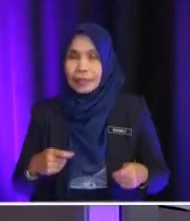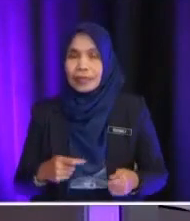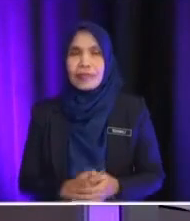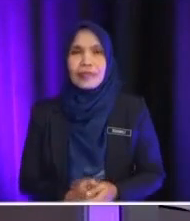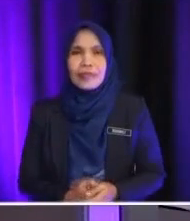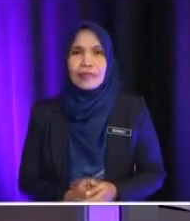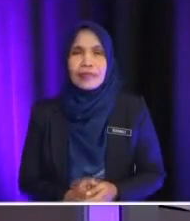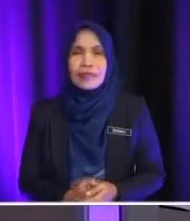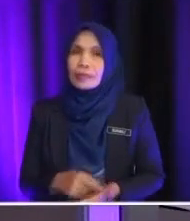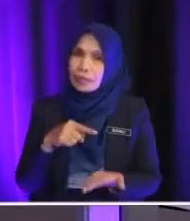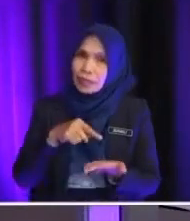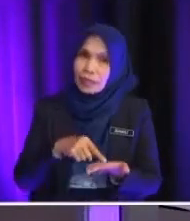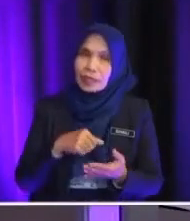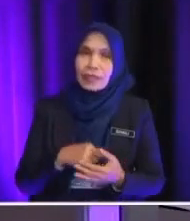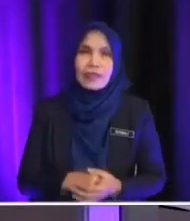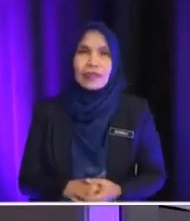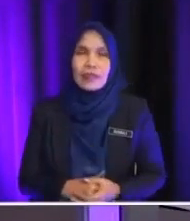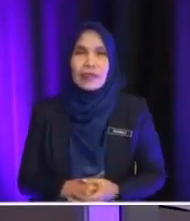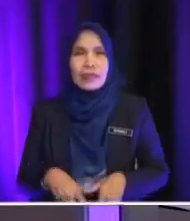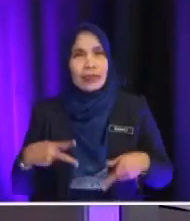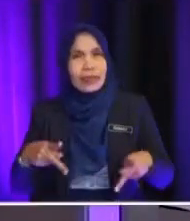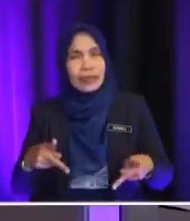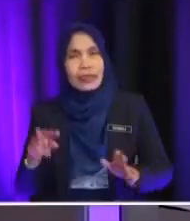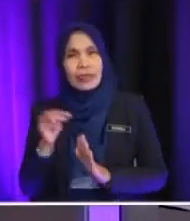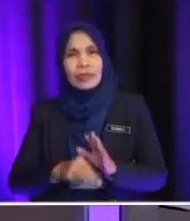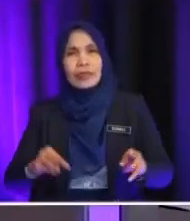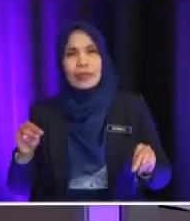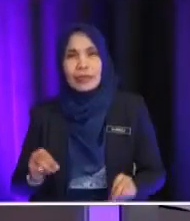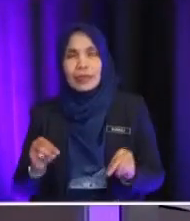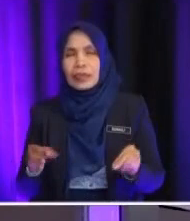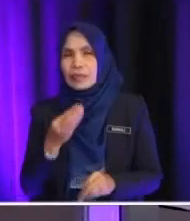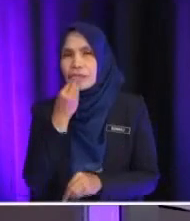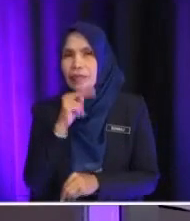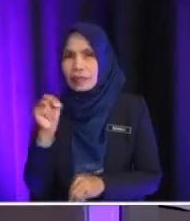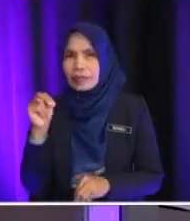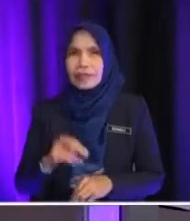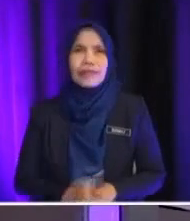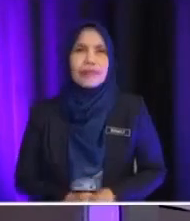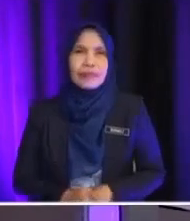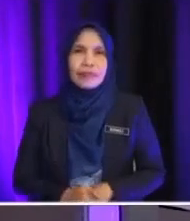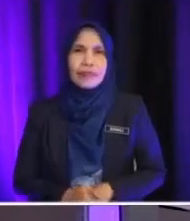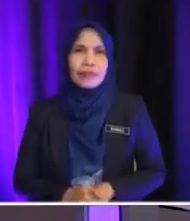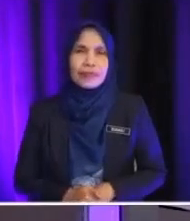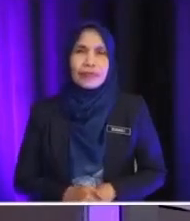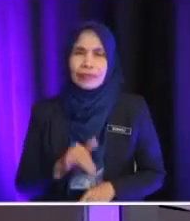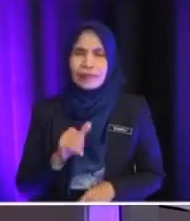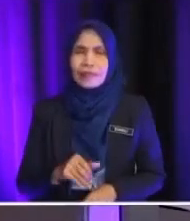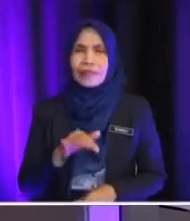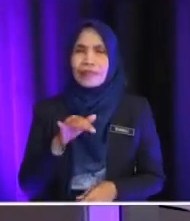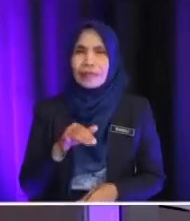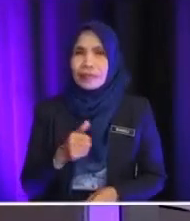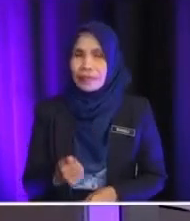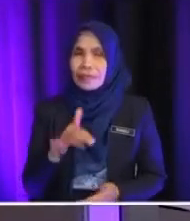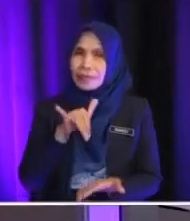ni adalah berkaitan dengan kaedah-kaedah memasak makanan iaitu terdapat dua cara kaedah